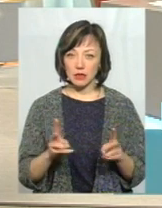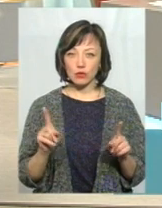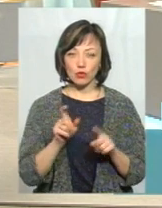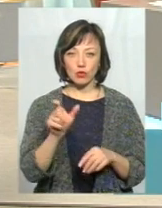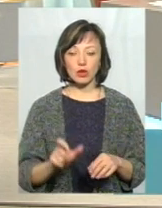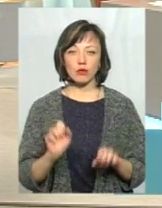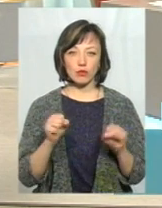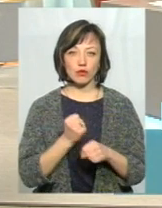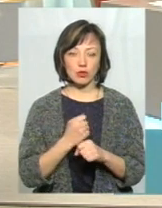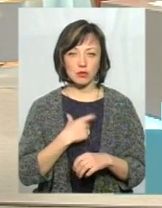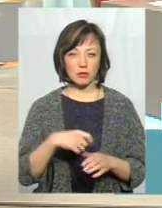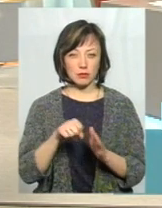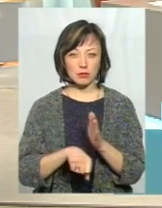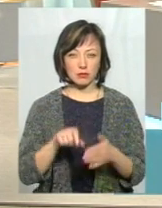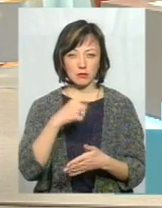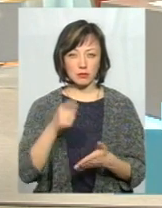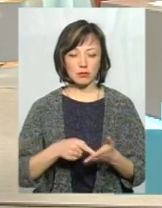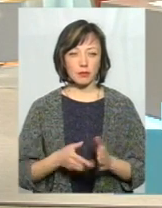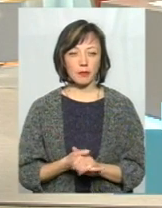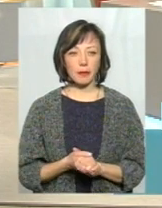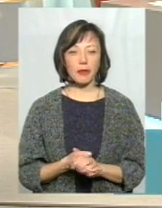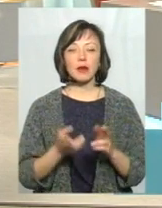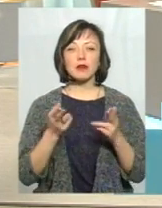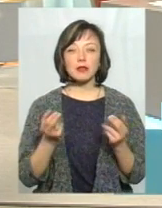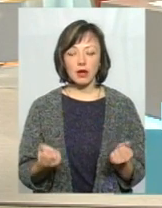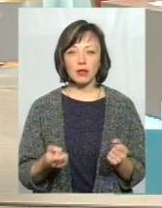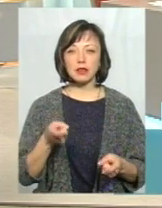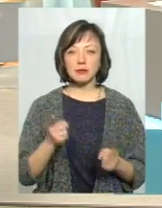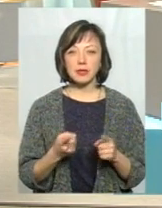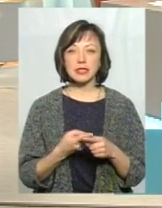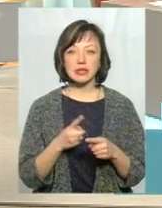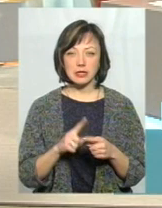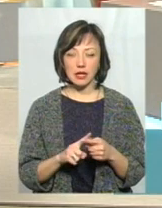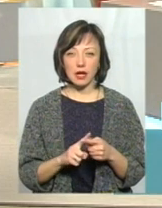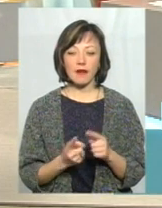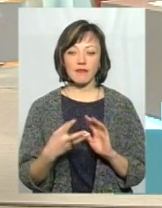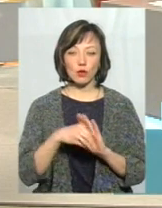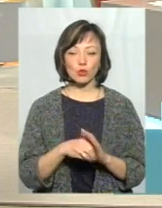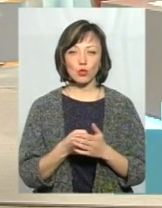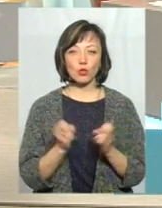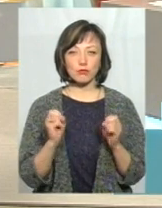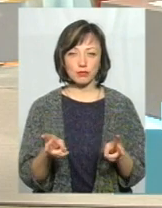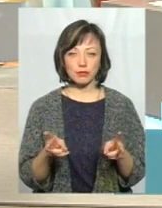людина може скоїти самогубство? Так, насправді це відноситься до ризику